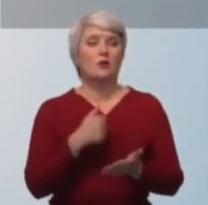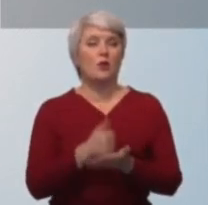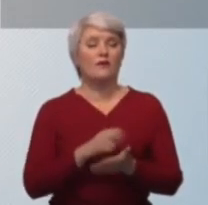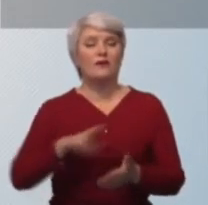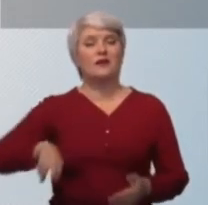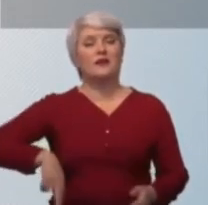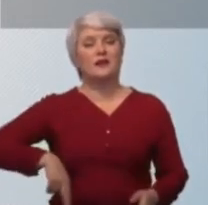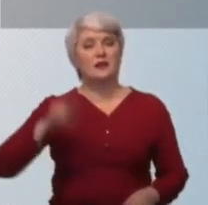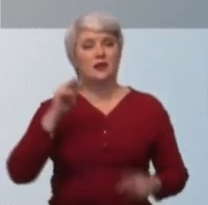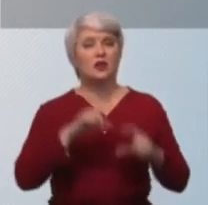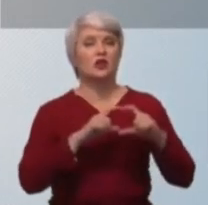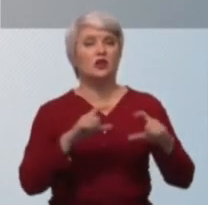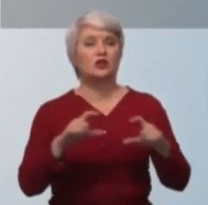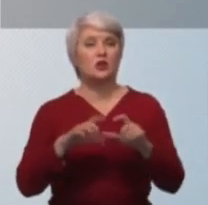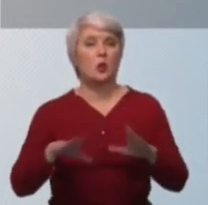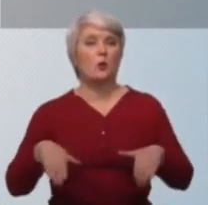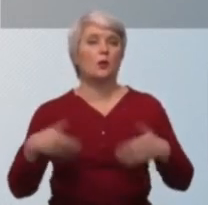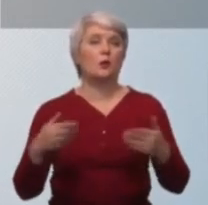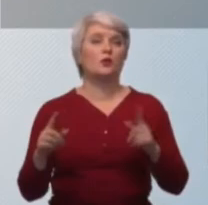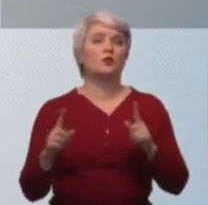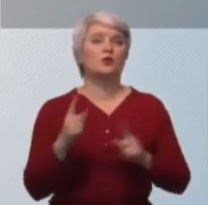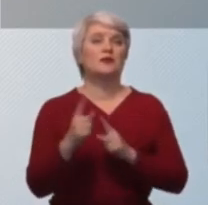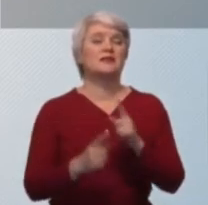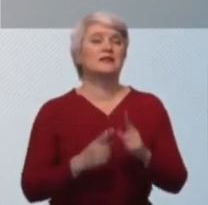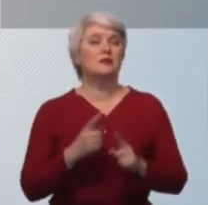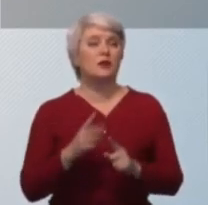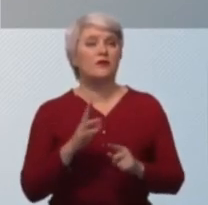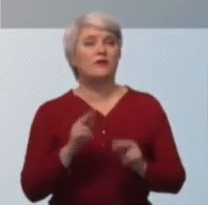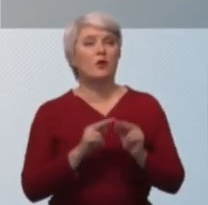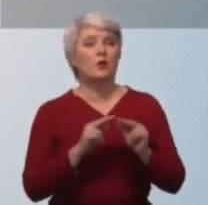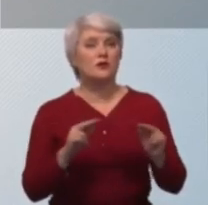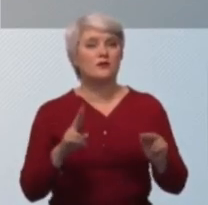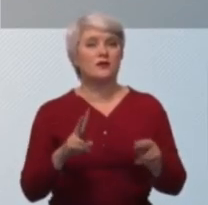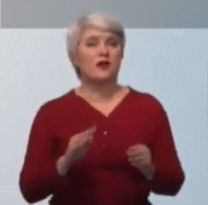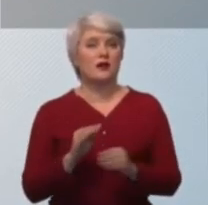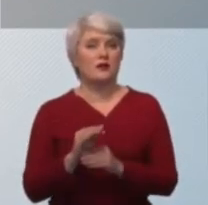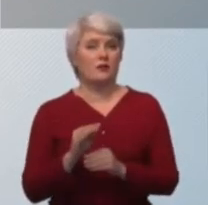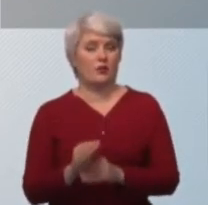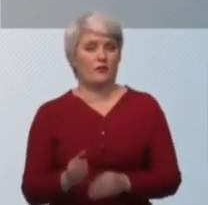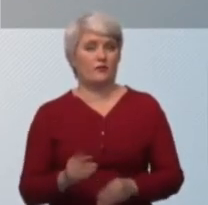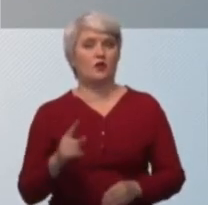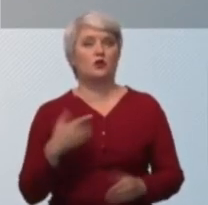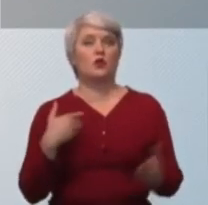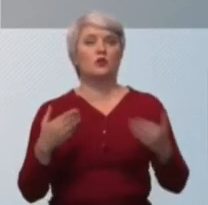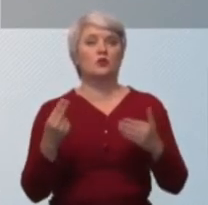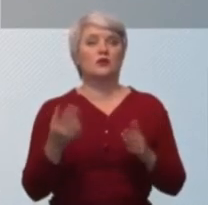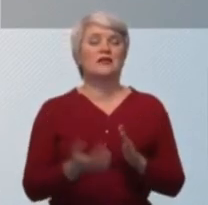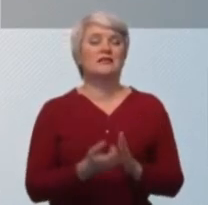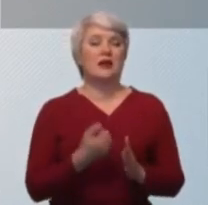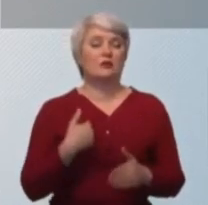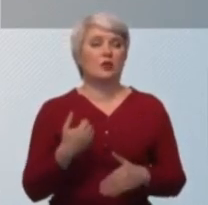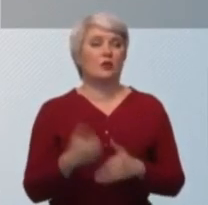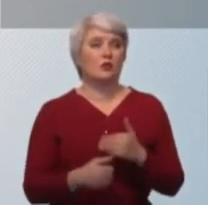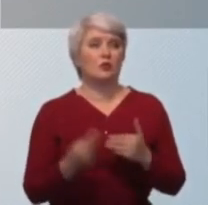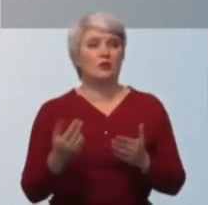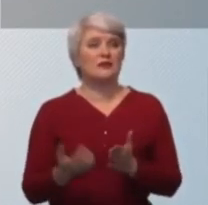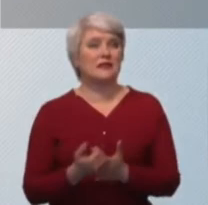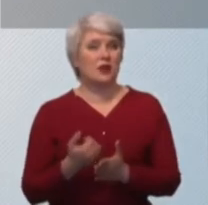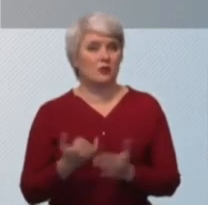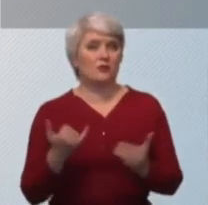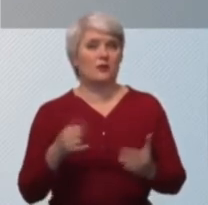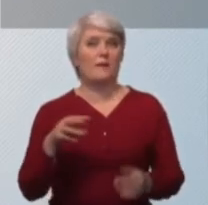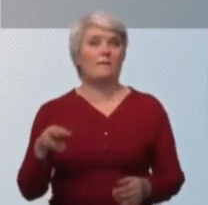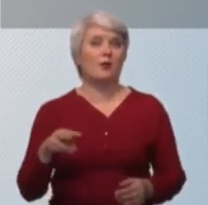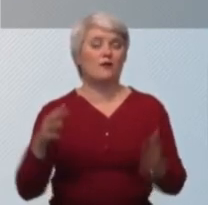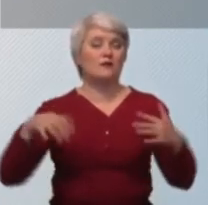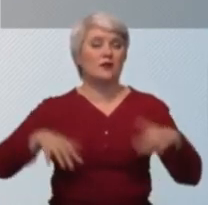шкіл пропонують, що треба змінювати в освіті і як наповнювати. Що стосується заробітку, ми вже заробляємо. Сьогодні Миколаївський